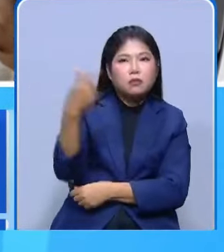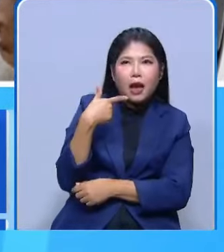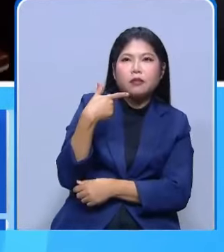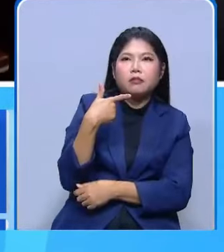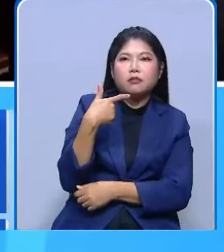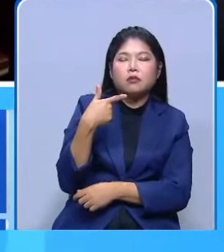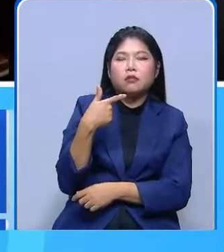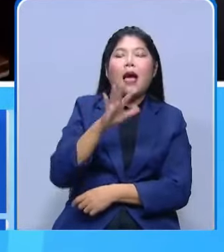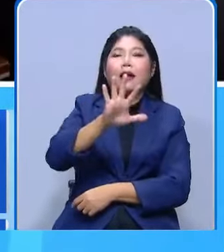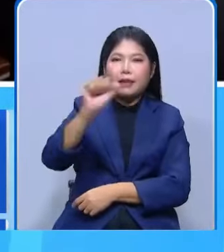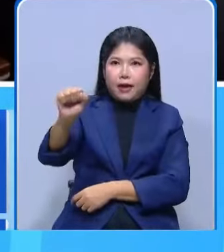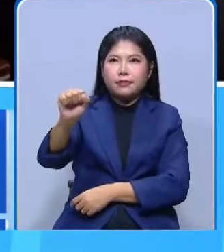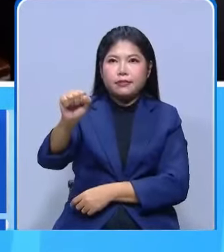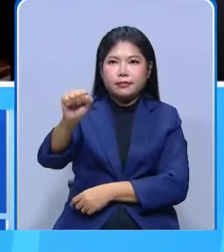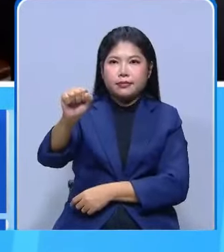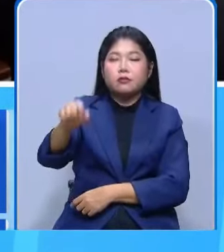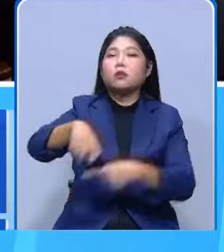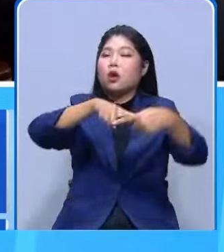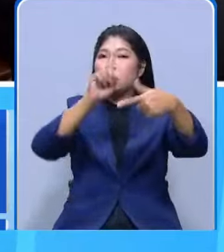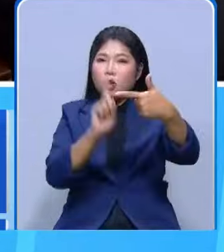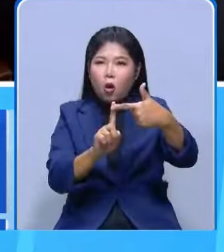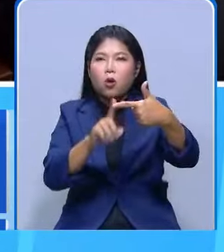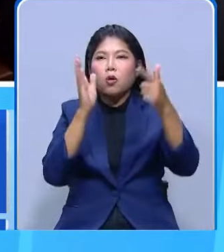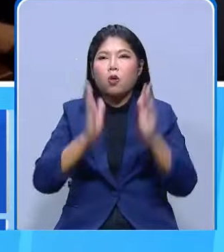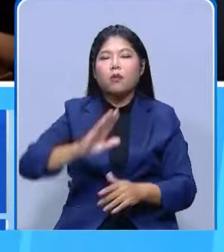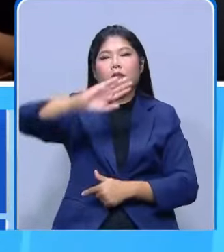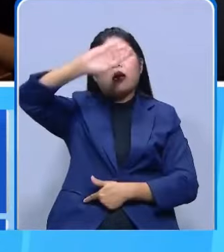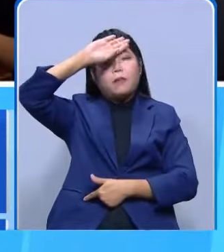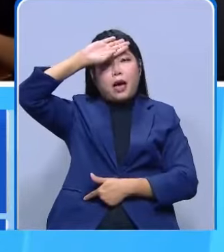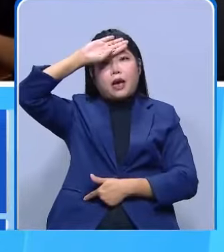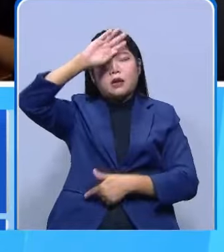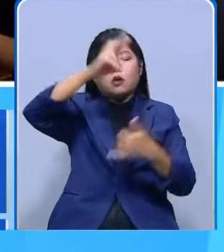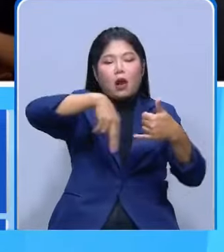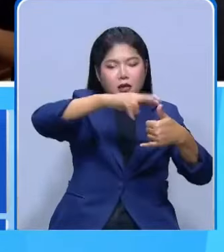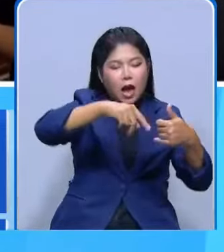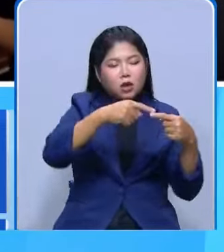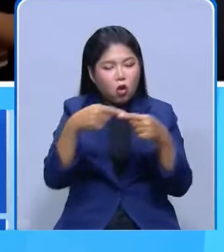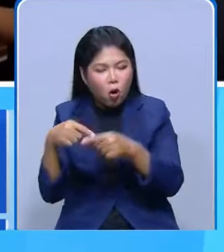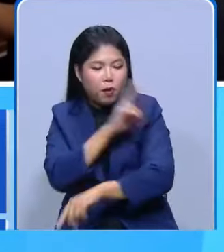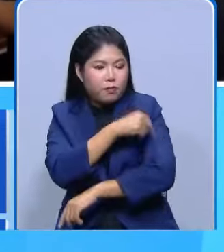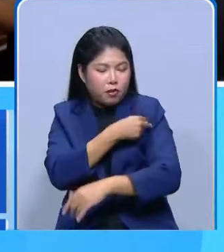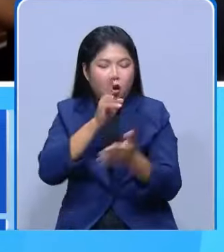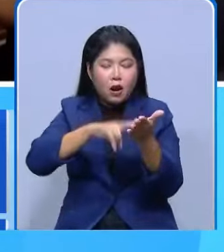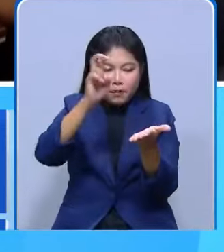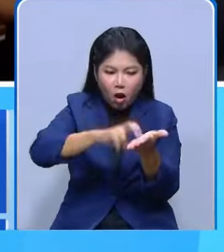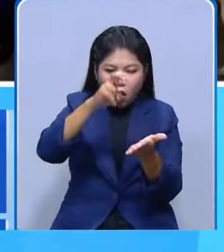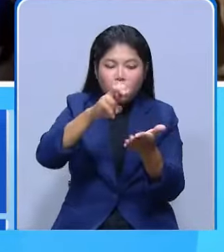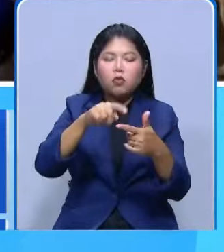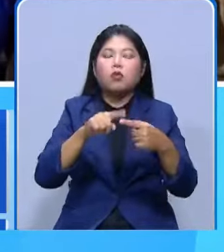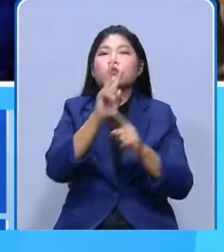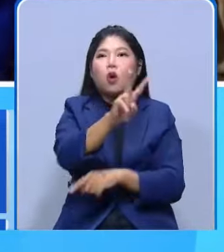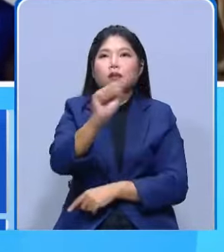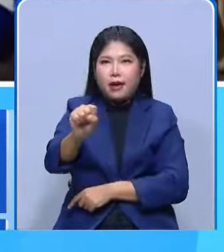ละ 50000 บาท2. ผู้ป่วยที่ตองไดรกลรักษาอย่างต่อเืองมใรัรองแพรรส 8 20000 บาท